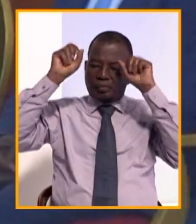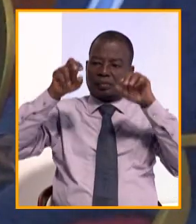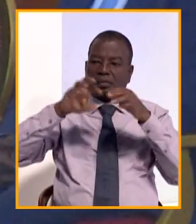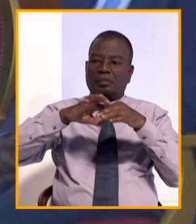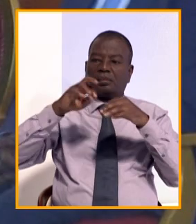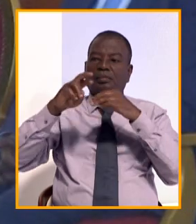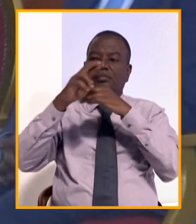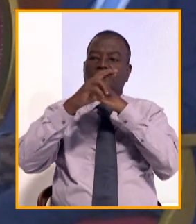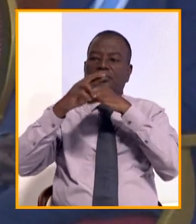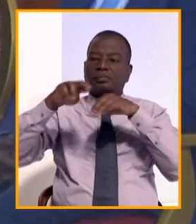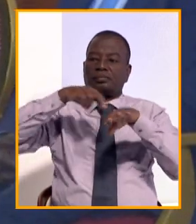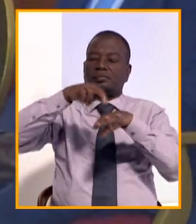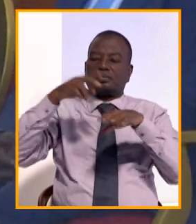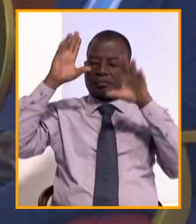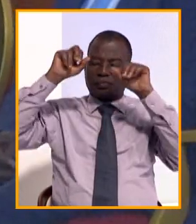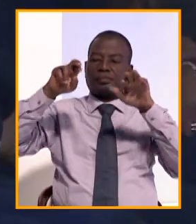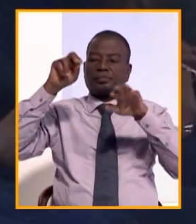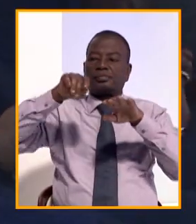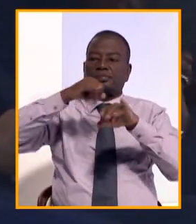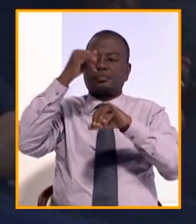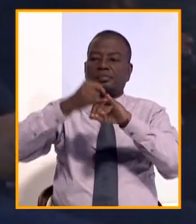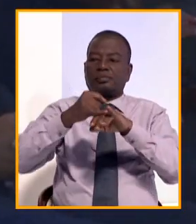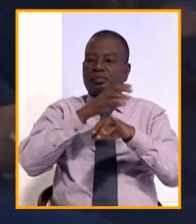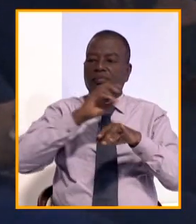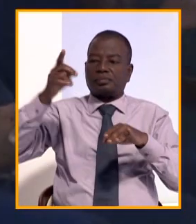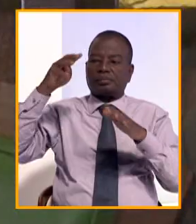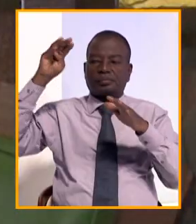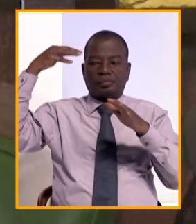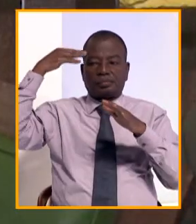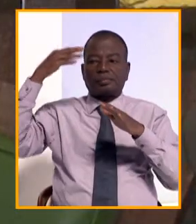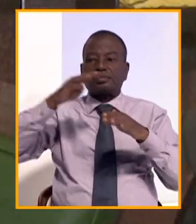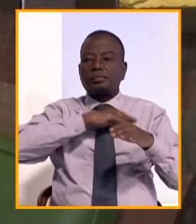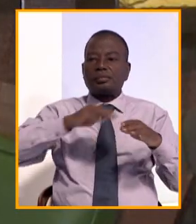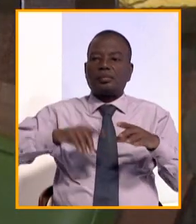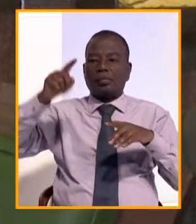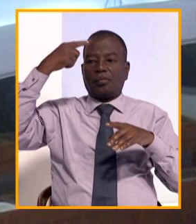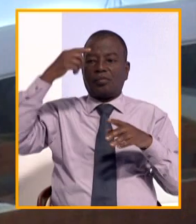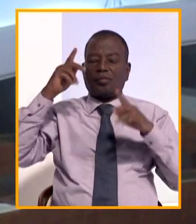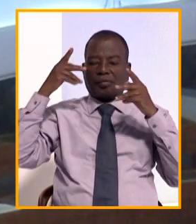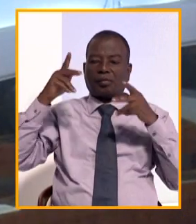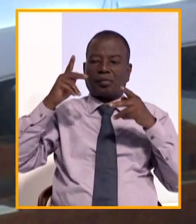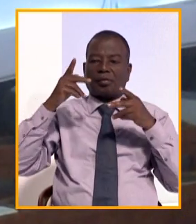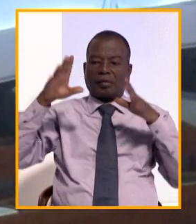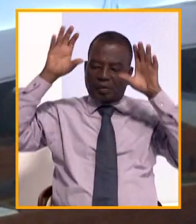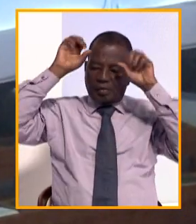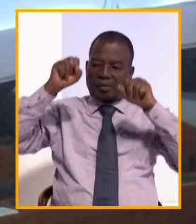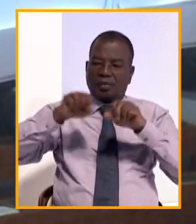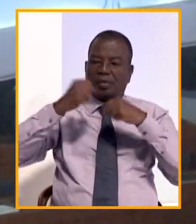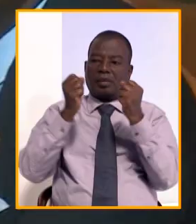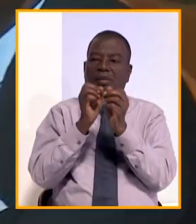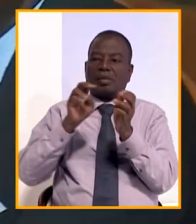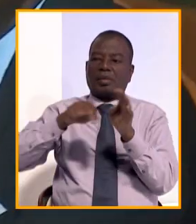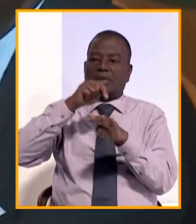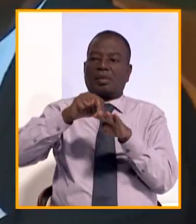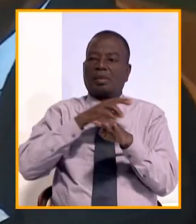République, des présidents d'institutions, le premier ministre et des membres du gouvernement, le président de l'Assemblée nationale fait le bilan des activités de